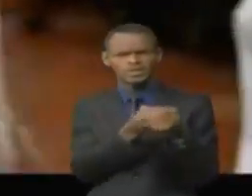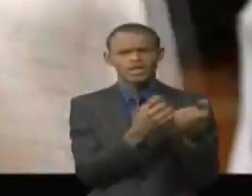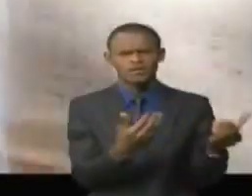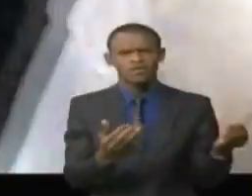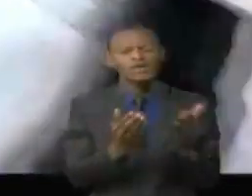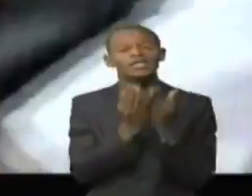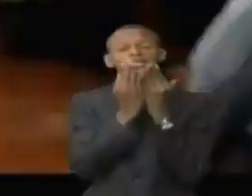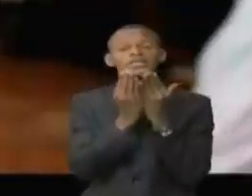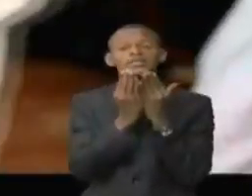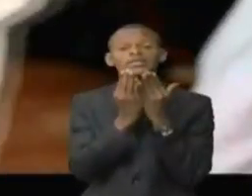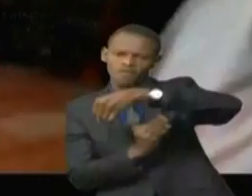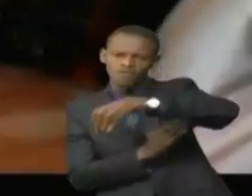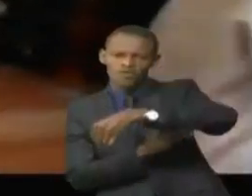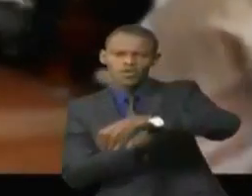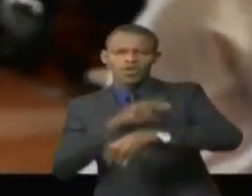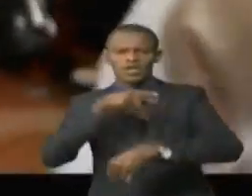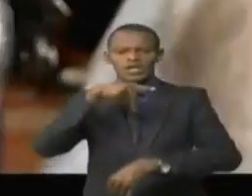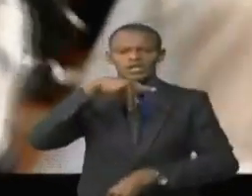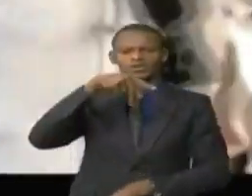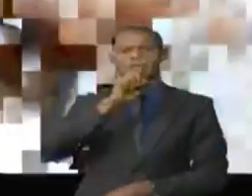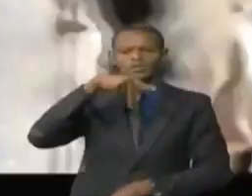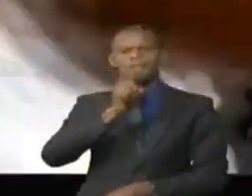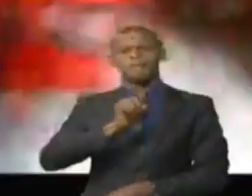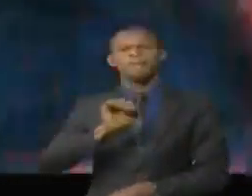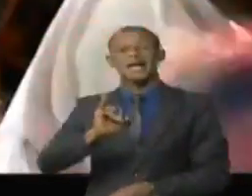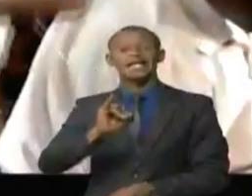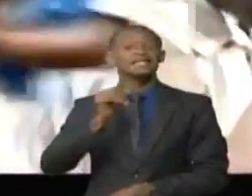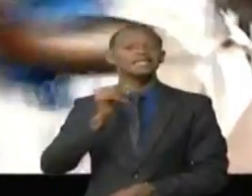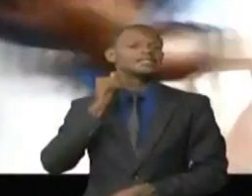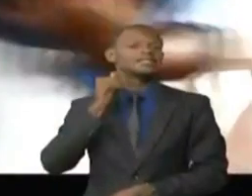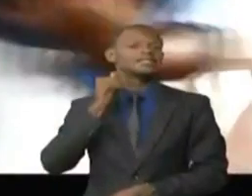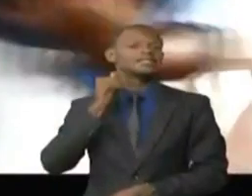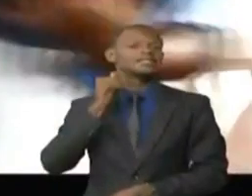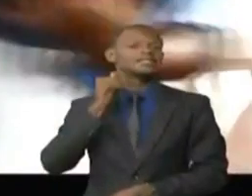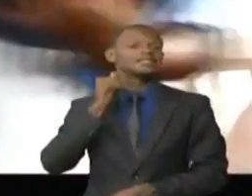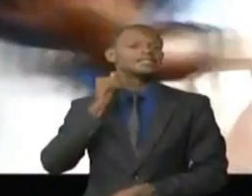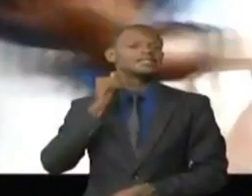prix Nobel de la paix, donc Mukwege s'ajoute à d'autres,